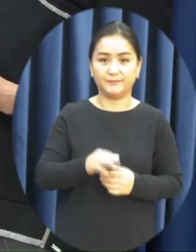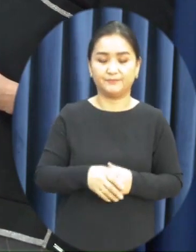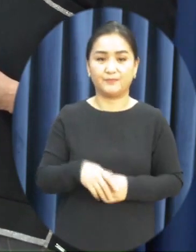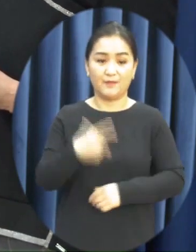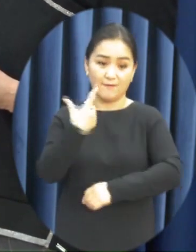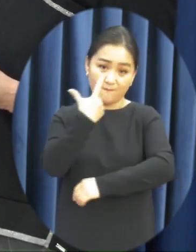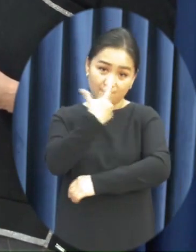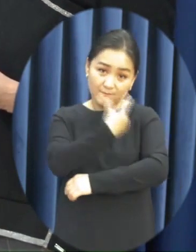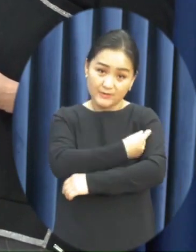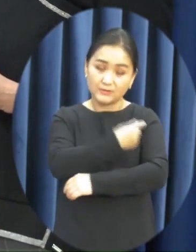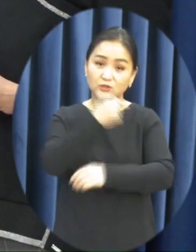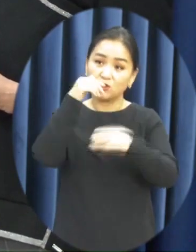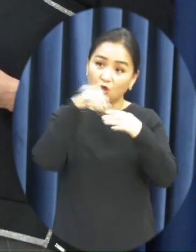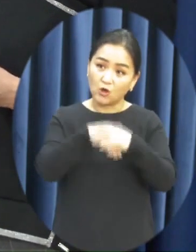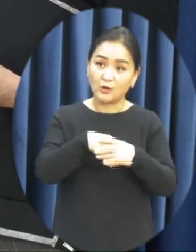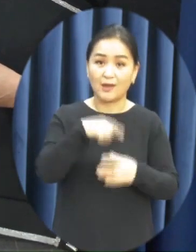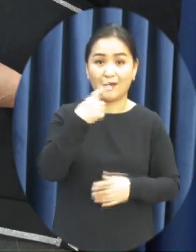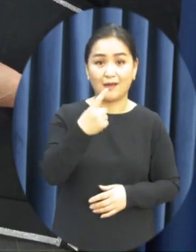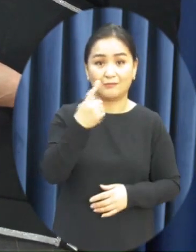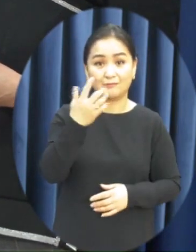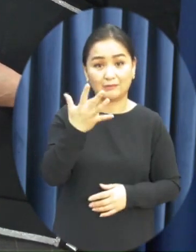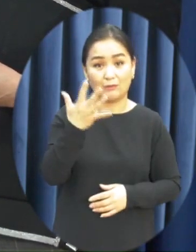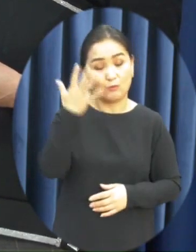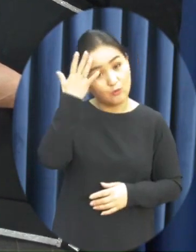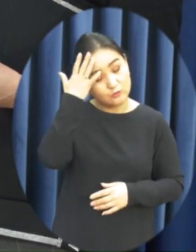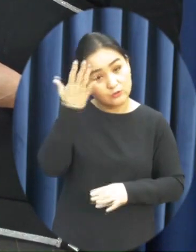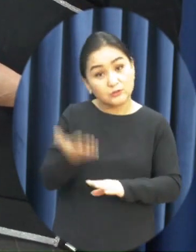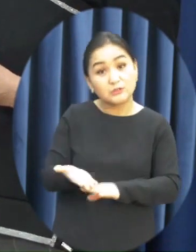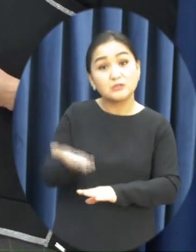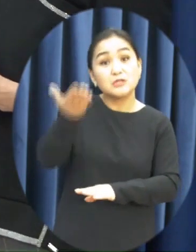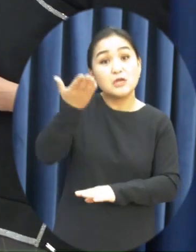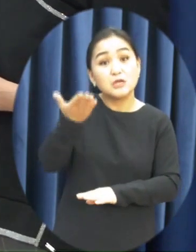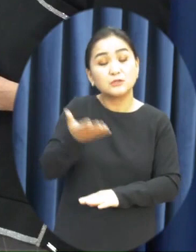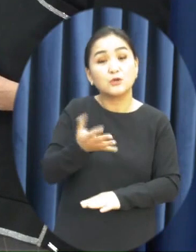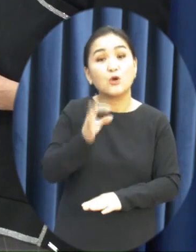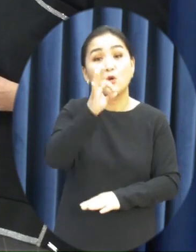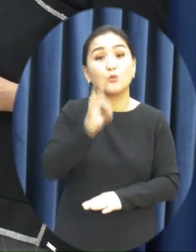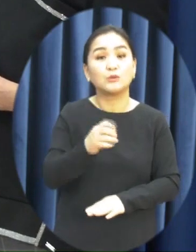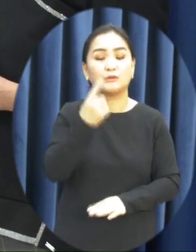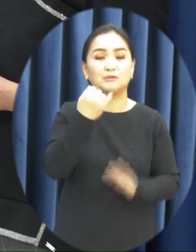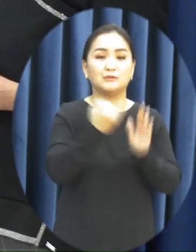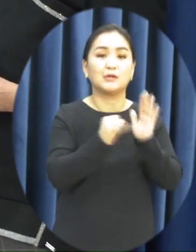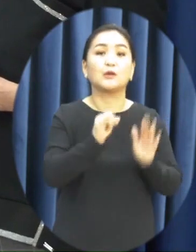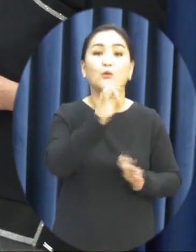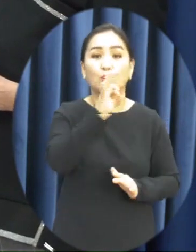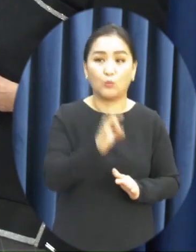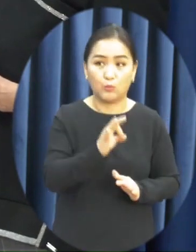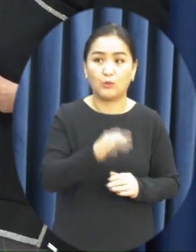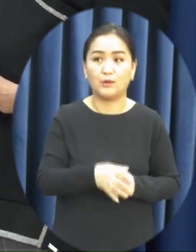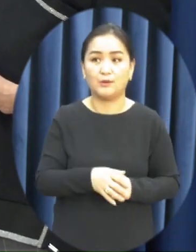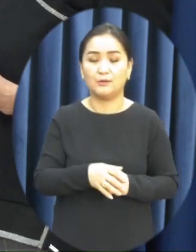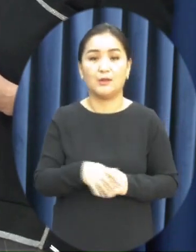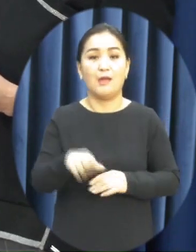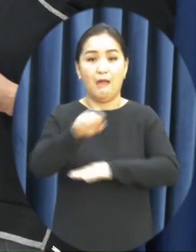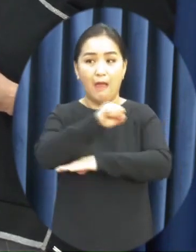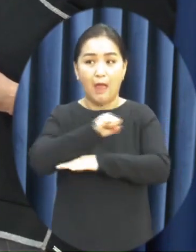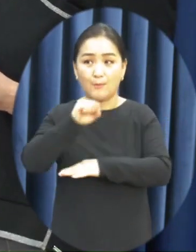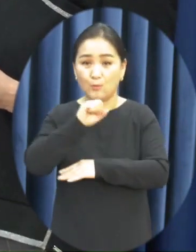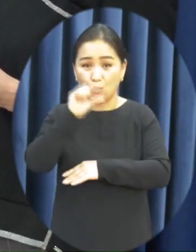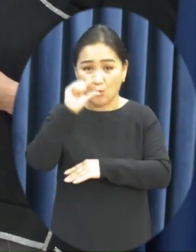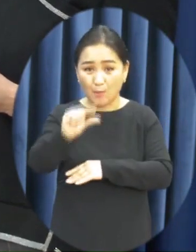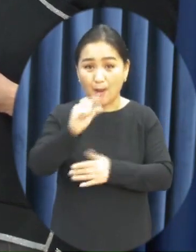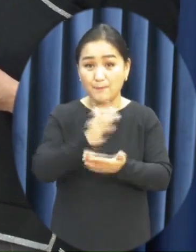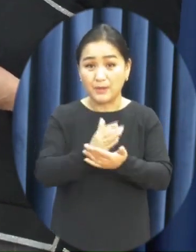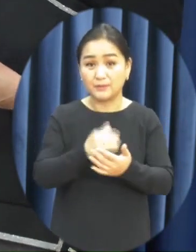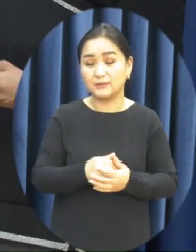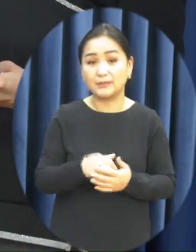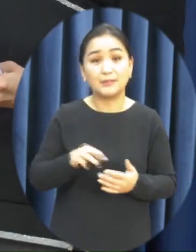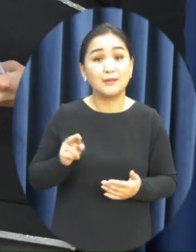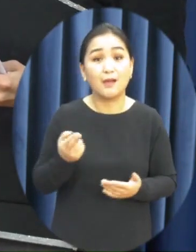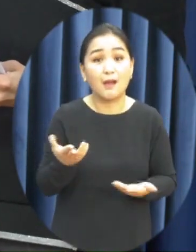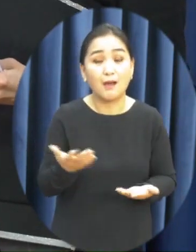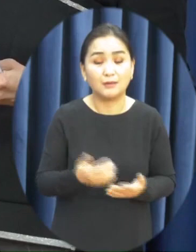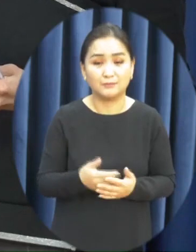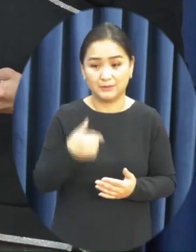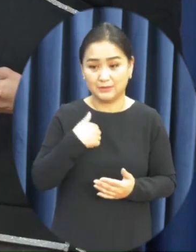པའོ